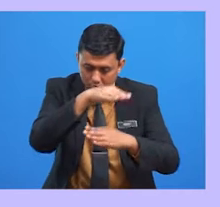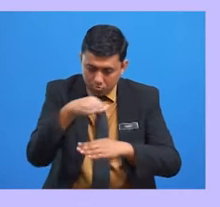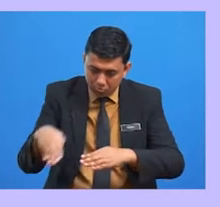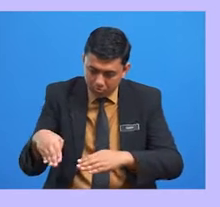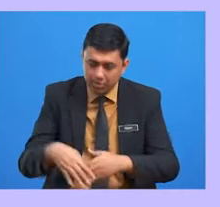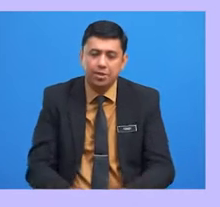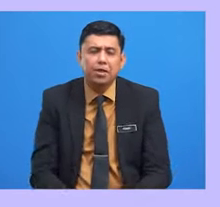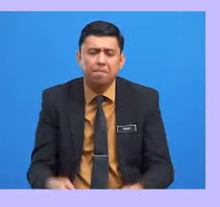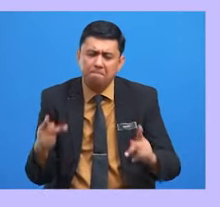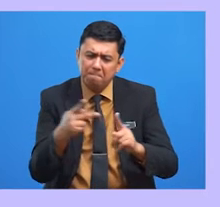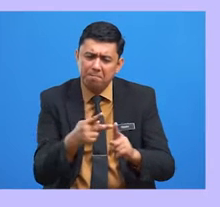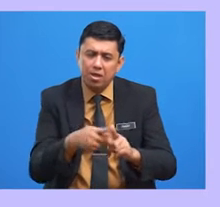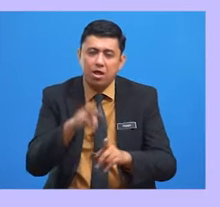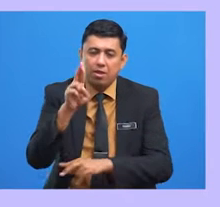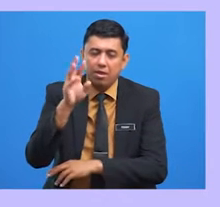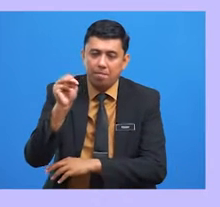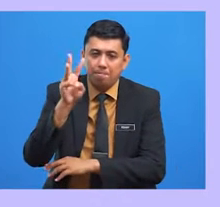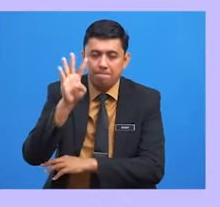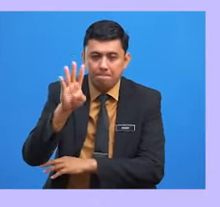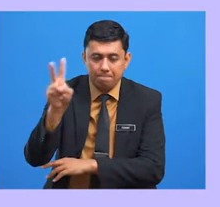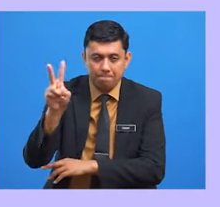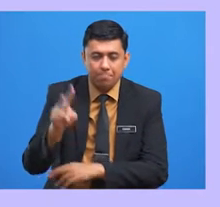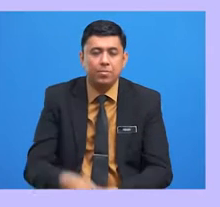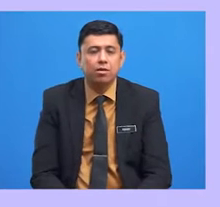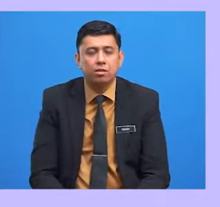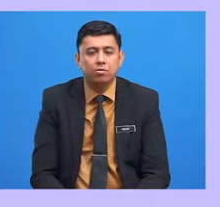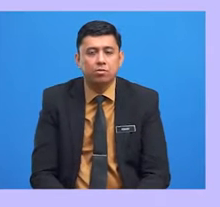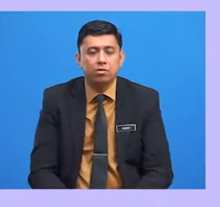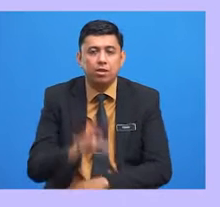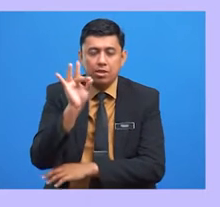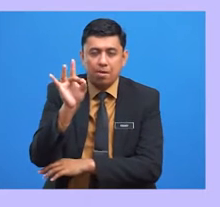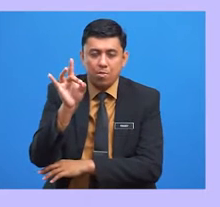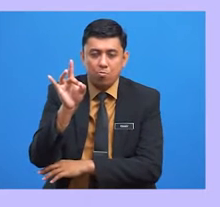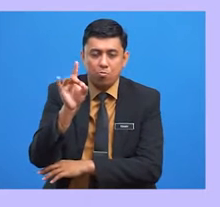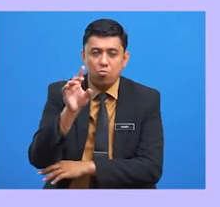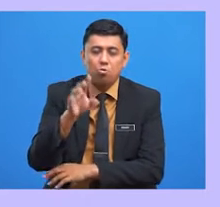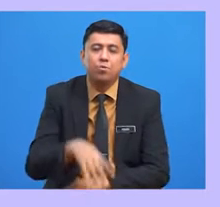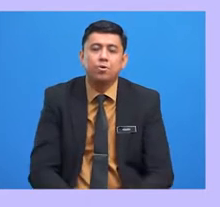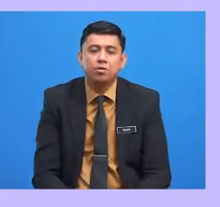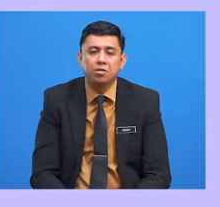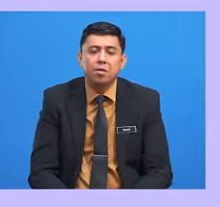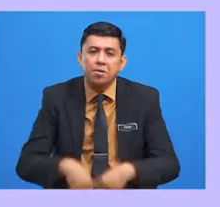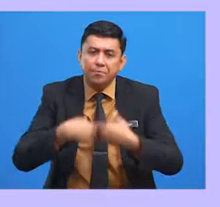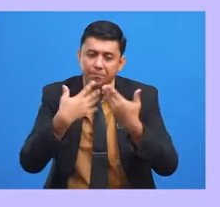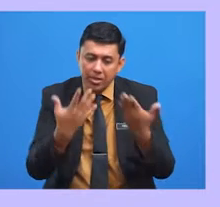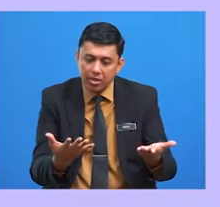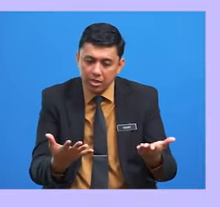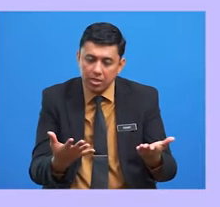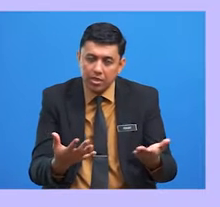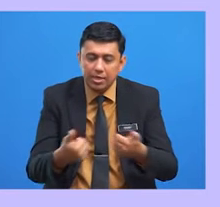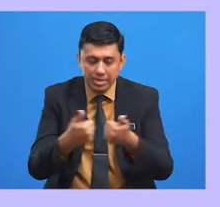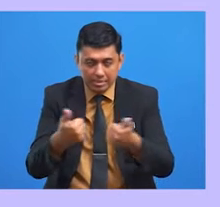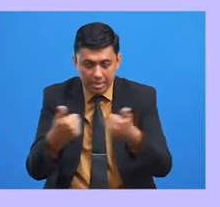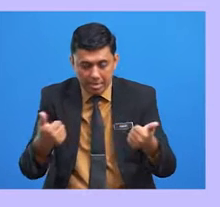kepada RM72 dan kuantiti diminta meningkat kepada 80 unit, bagaimanakah keanjalan